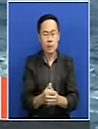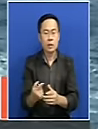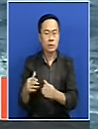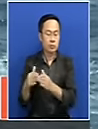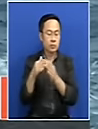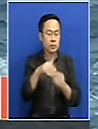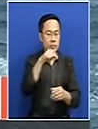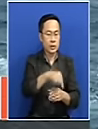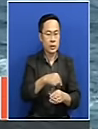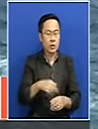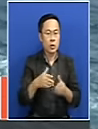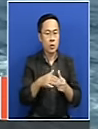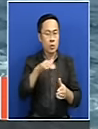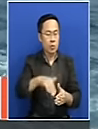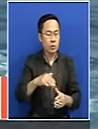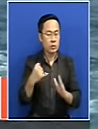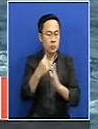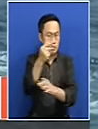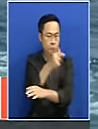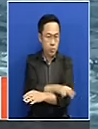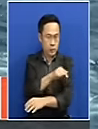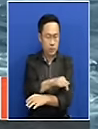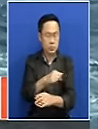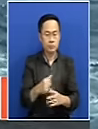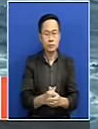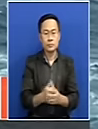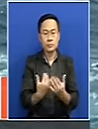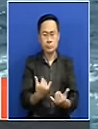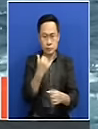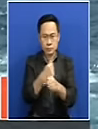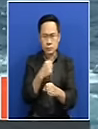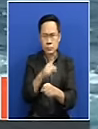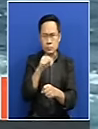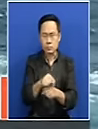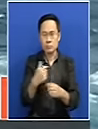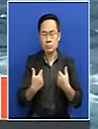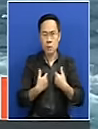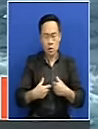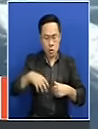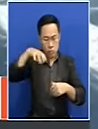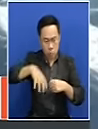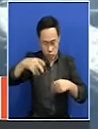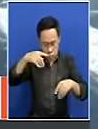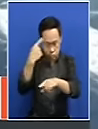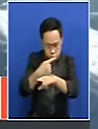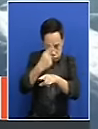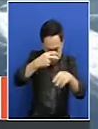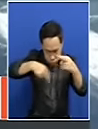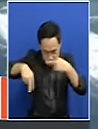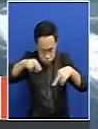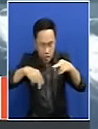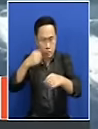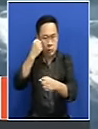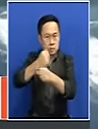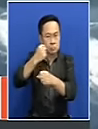ให้เดินทางมายังที่ท่าเรือน้ำลึกภูเก็ตค่ะต้องบอกว่าภารกิจนี้นะคะมีหน่วยลาดตระเวนทางอากาศเข้ามาร่วมปฏิ